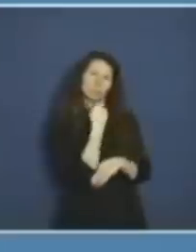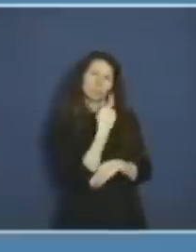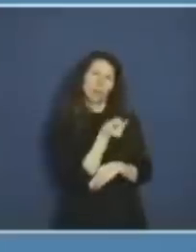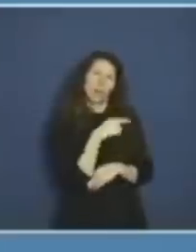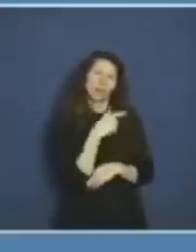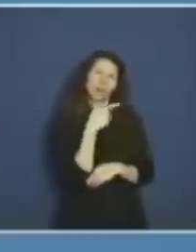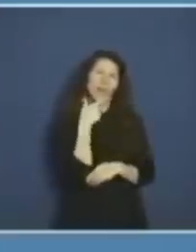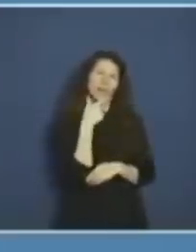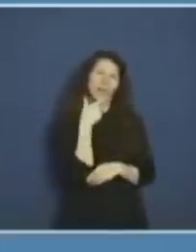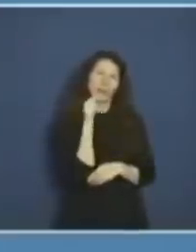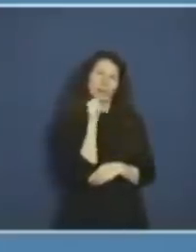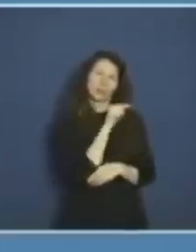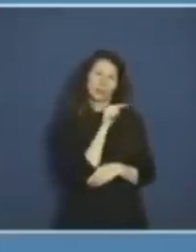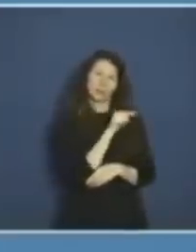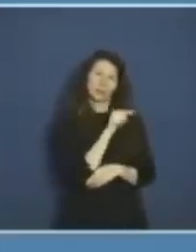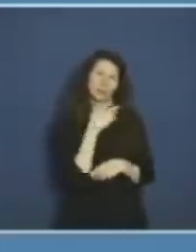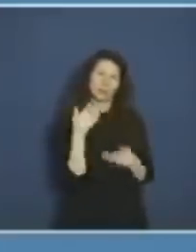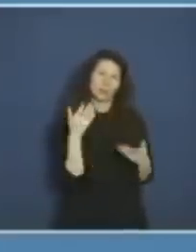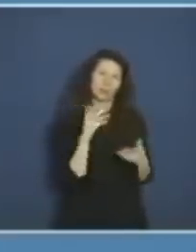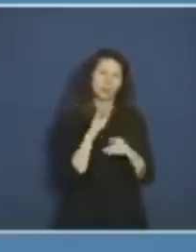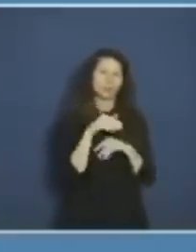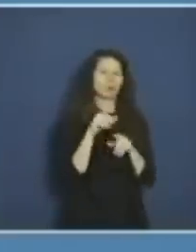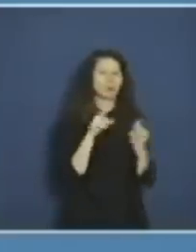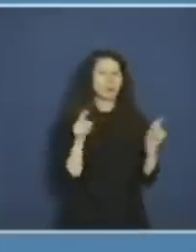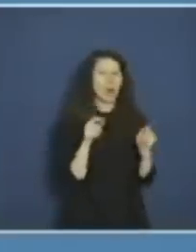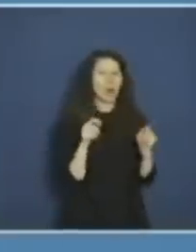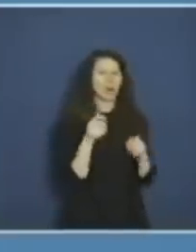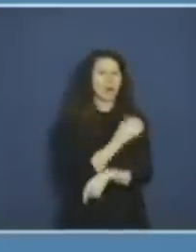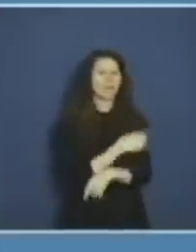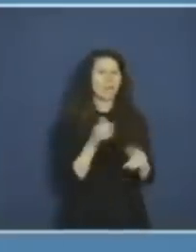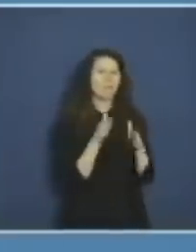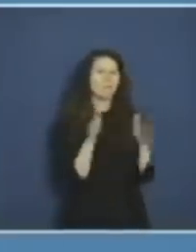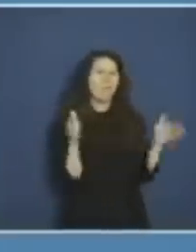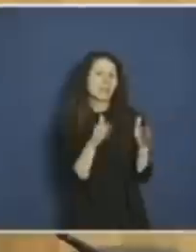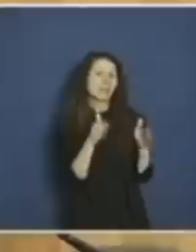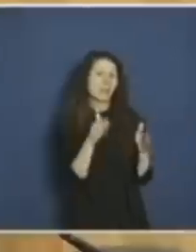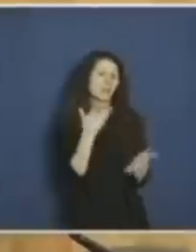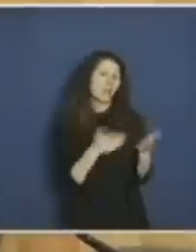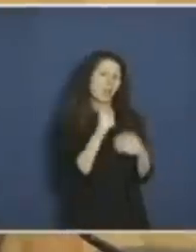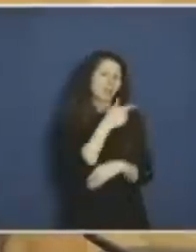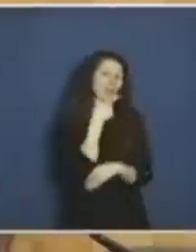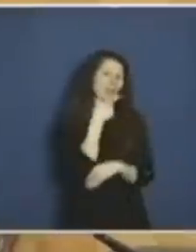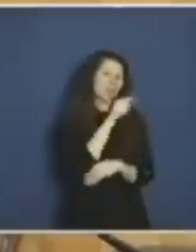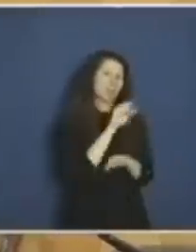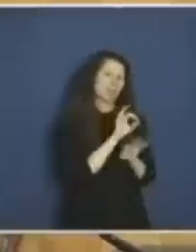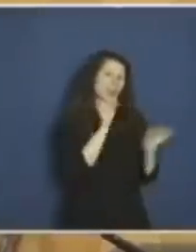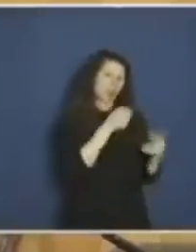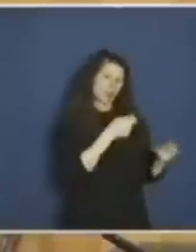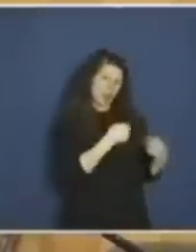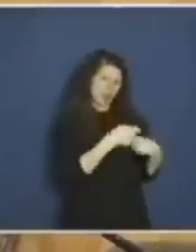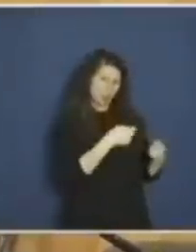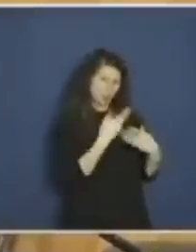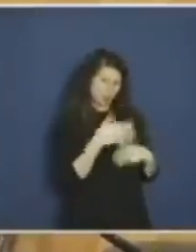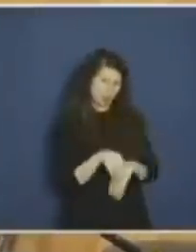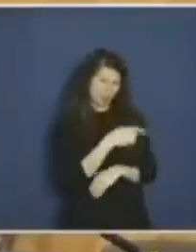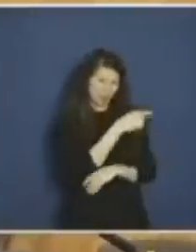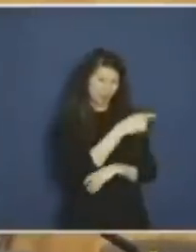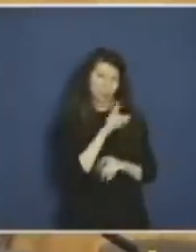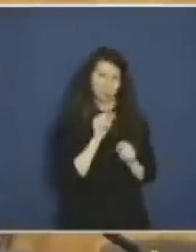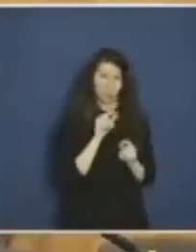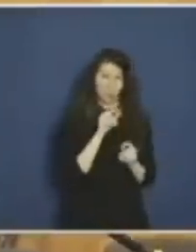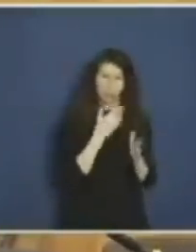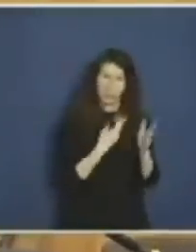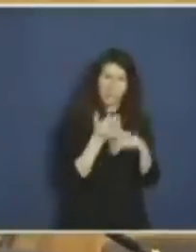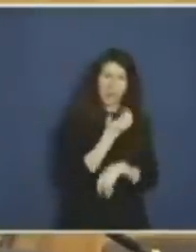Briten, also wenn es geht um Impfmengen, dass die Briten vielleicht besser verhandelt haben, also dass sie mehr Impfstoff